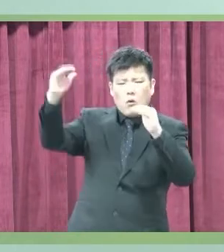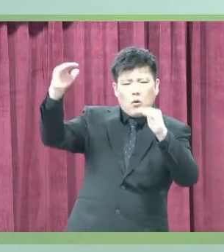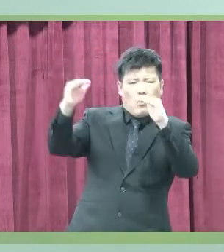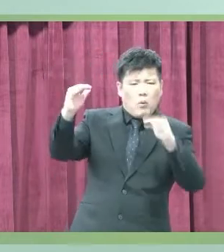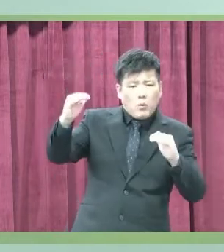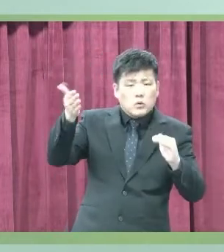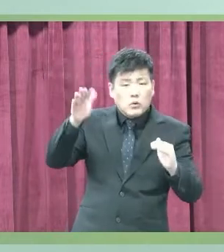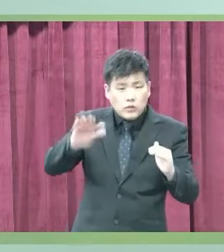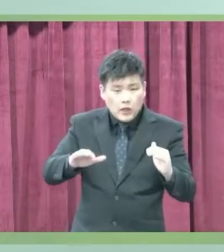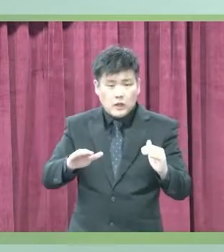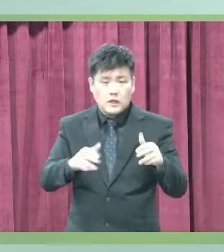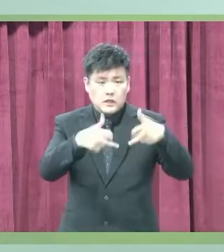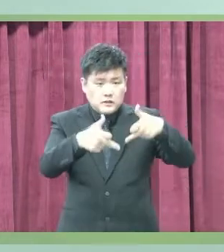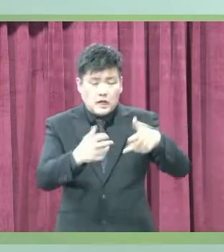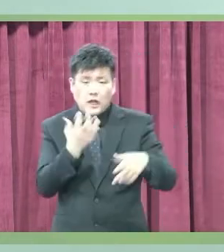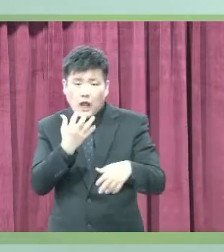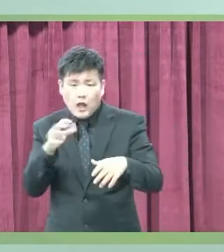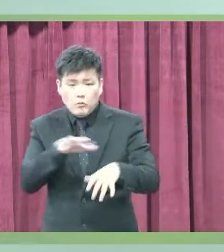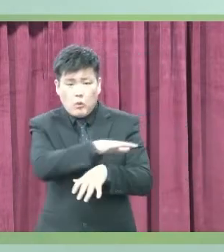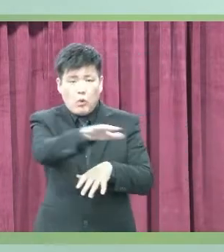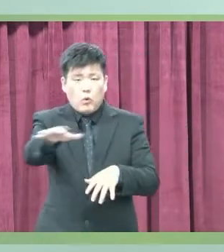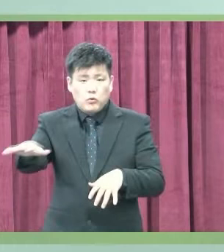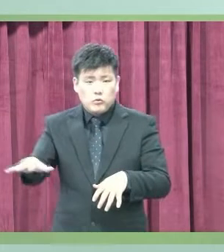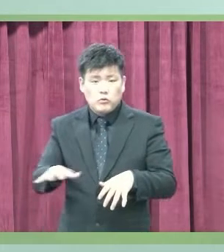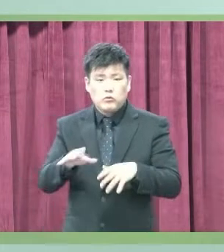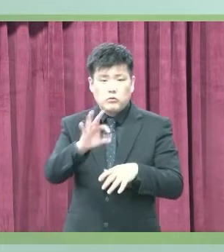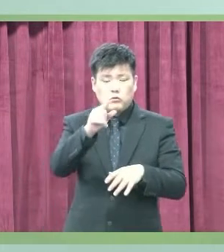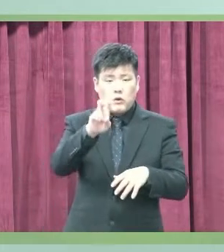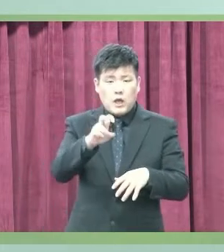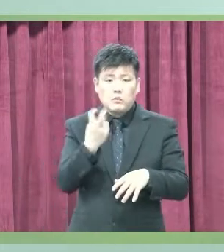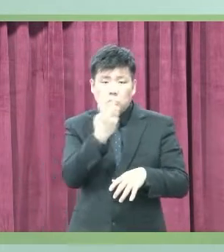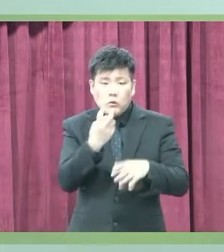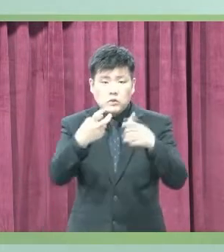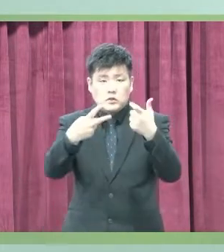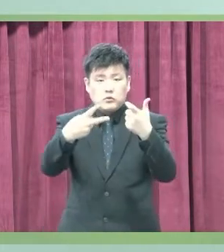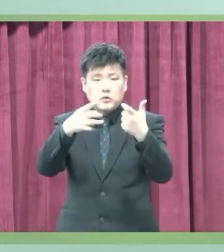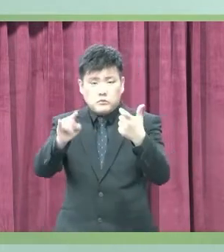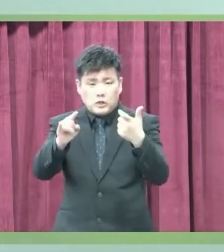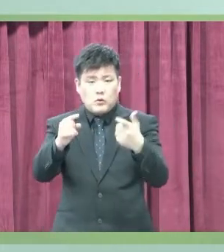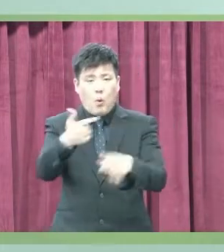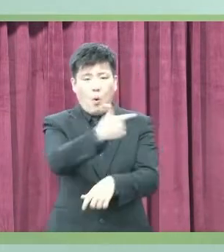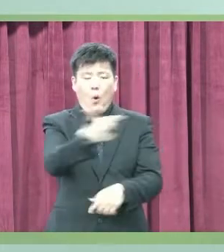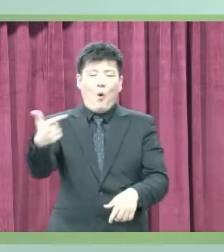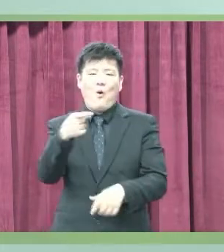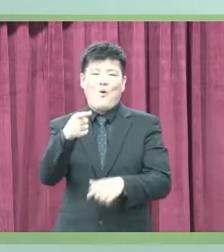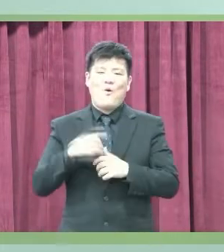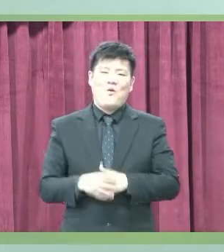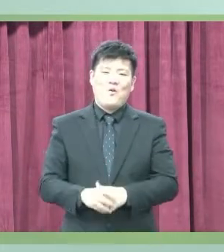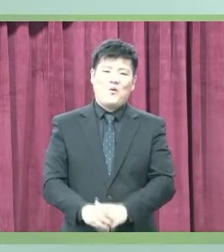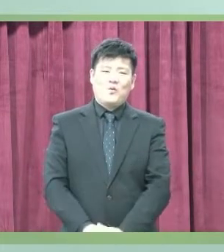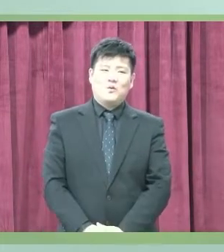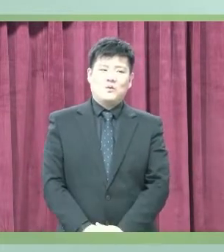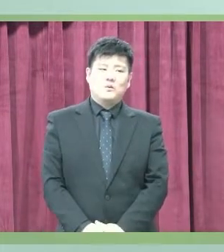모두 위암, 대장암, 간암, 유방암, 자궁경부암 모두 60대에서 가장 높은 수검률을 보이고 있습니다.